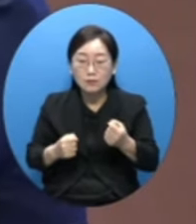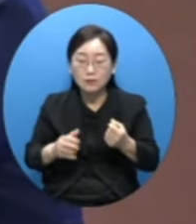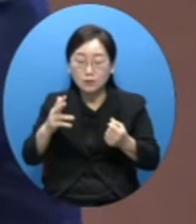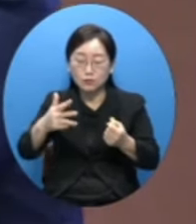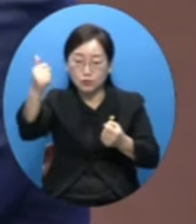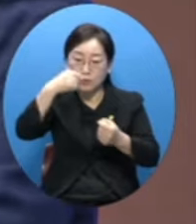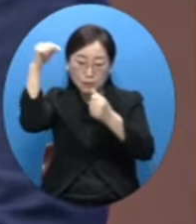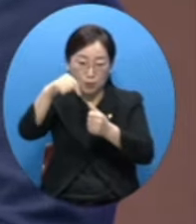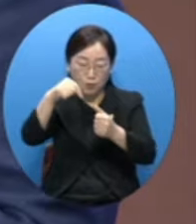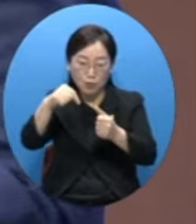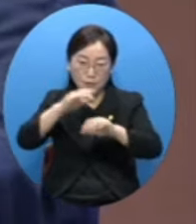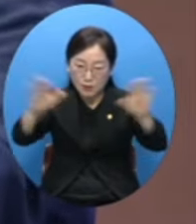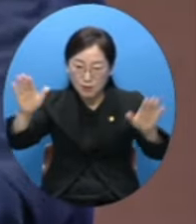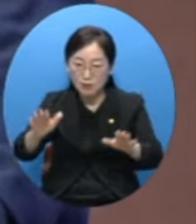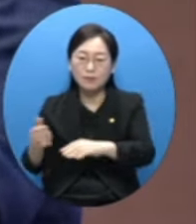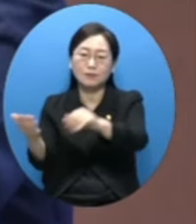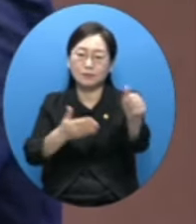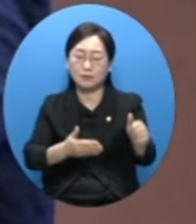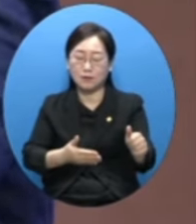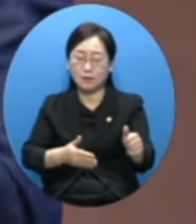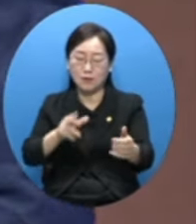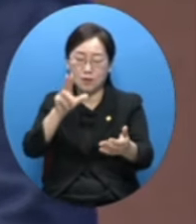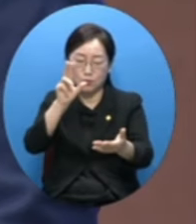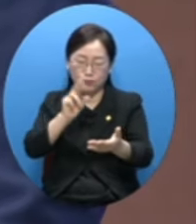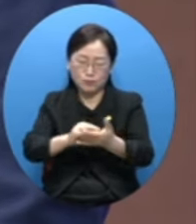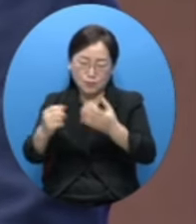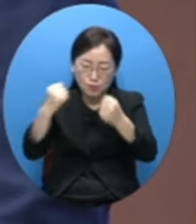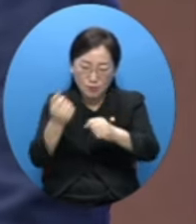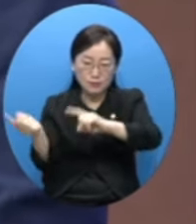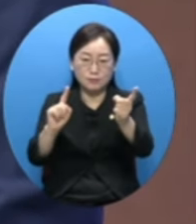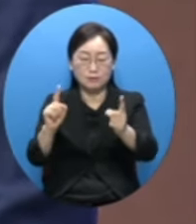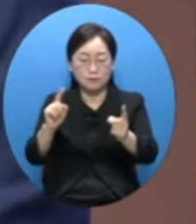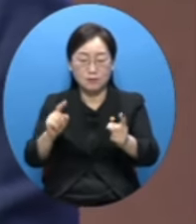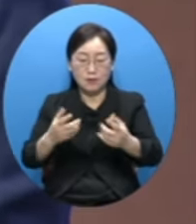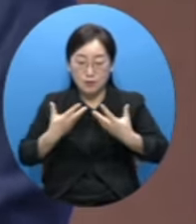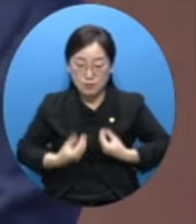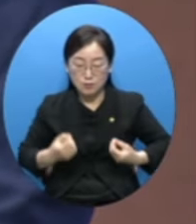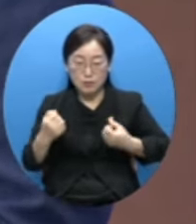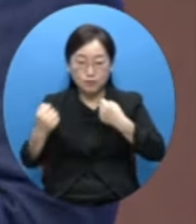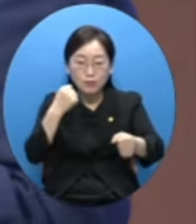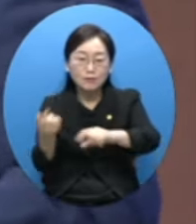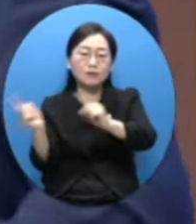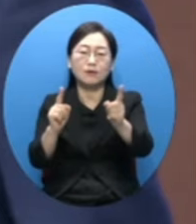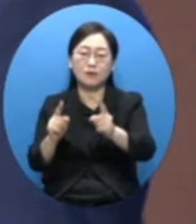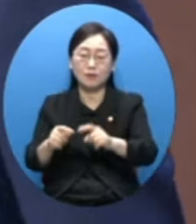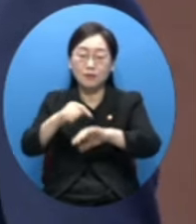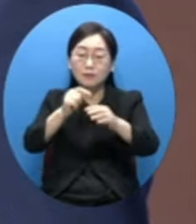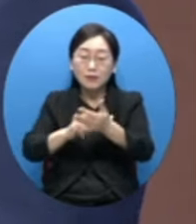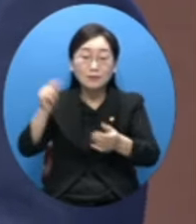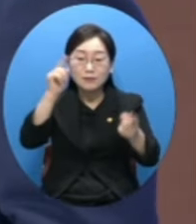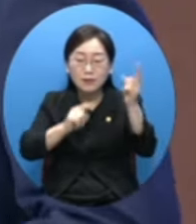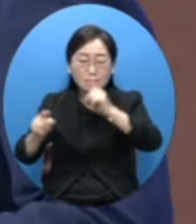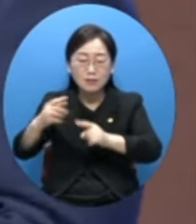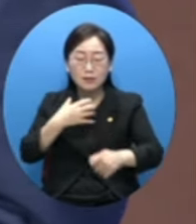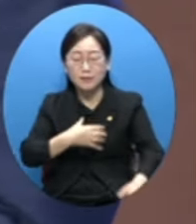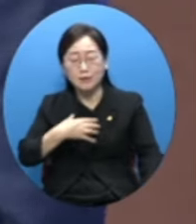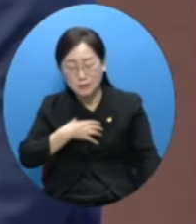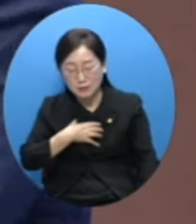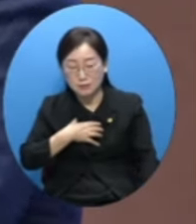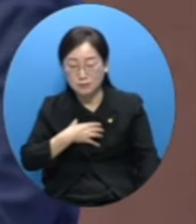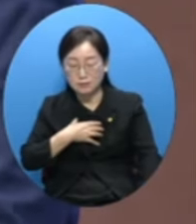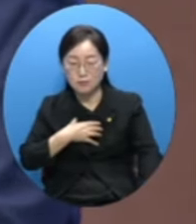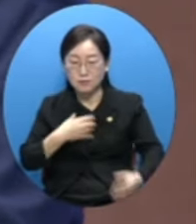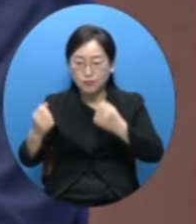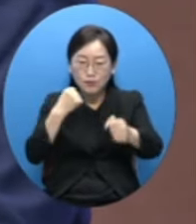일어나시기 바랍니다. 문제 가운데 일어나시기 바랍니다. 절망의 자리에서 일어나시기 바랍니다. 마음의 상처와 염려 근육에서